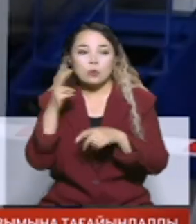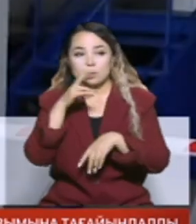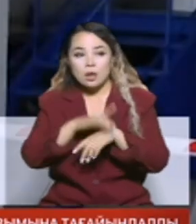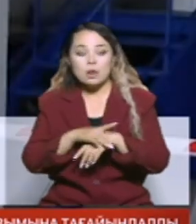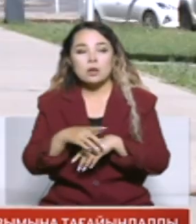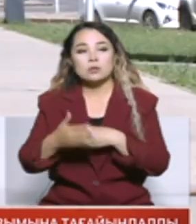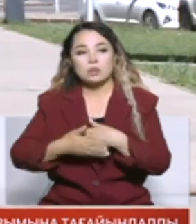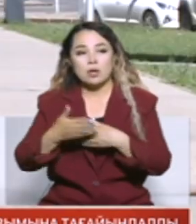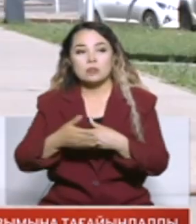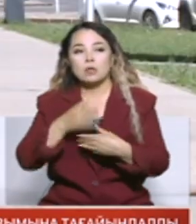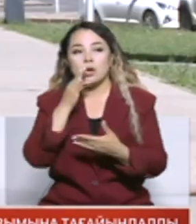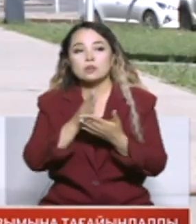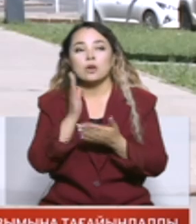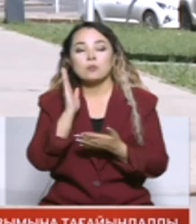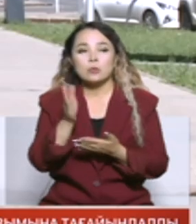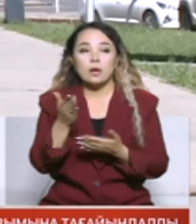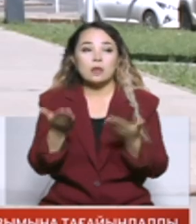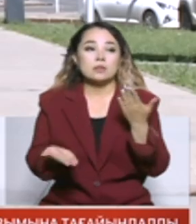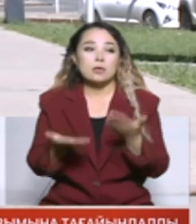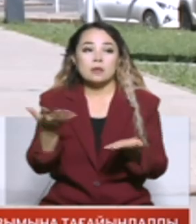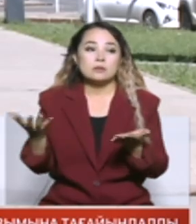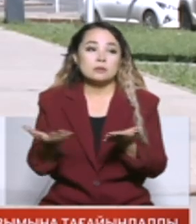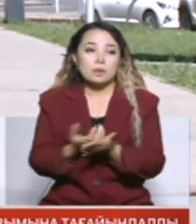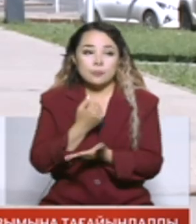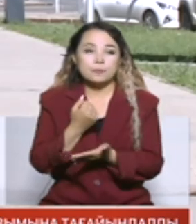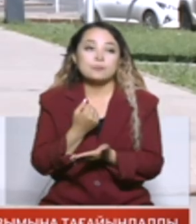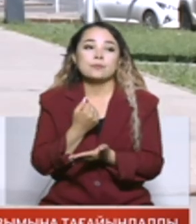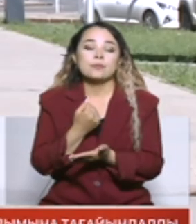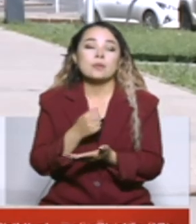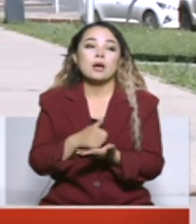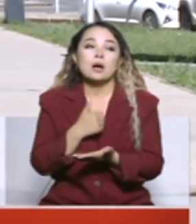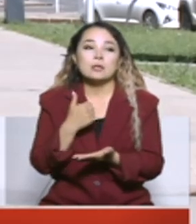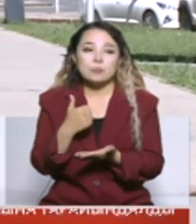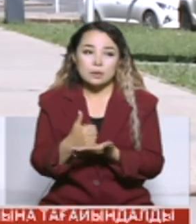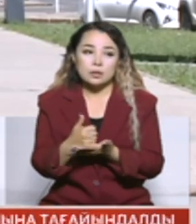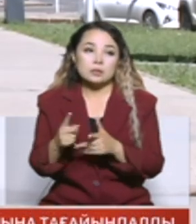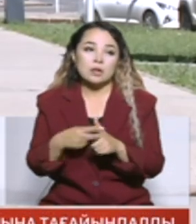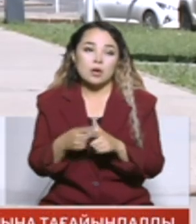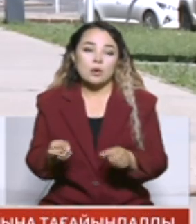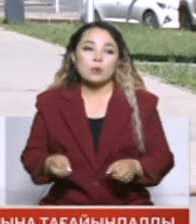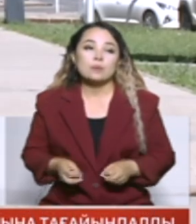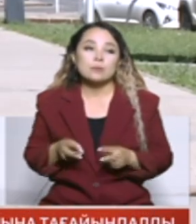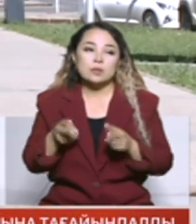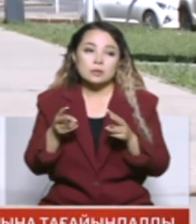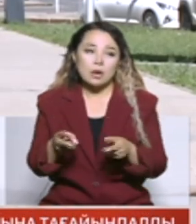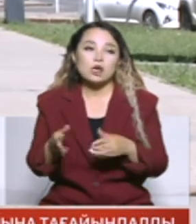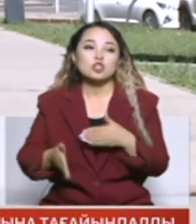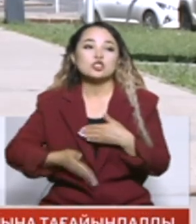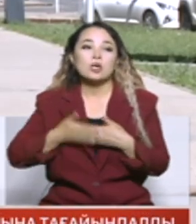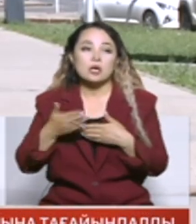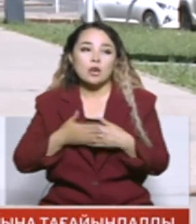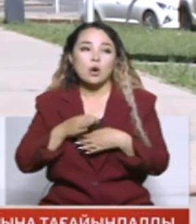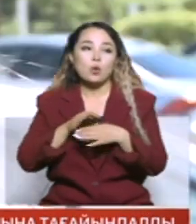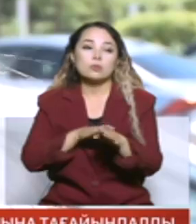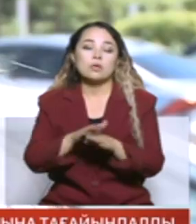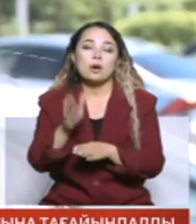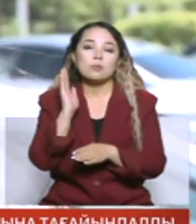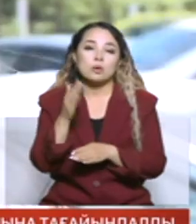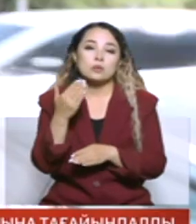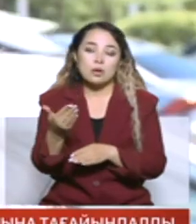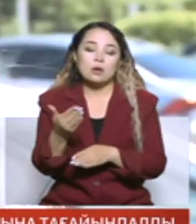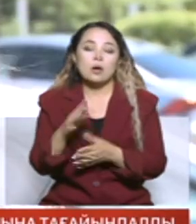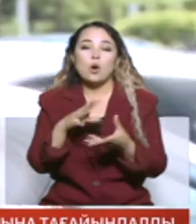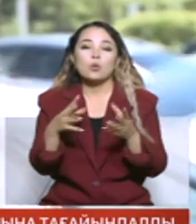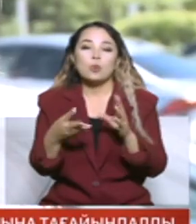шара қолданылады. Бұзатын болса, онда әкімшілік немесе қылмыстық жазалар қолданылады.